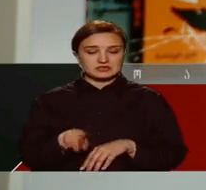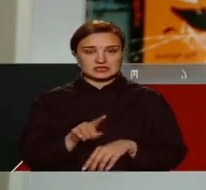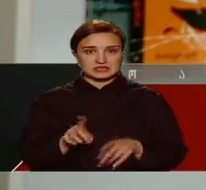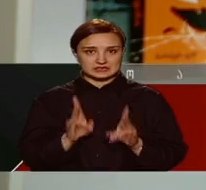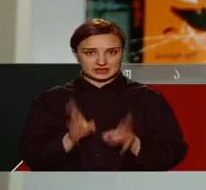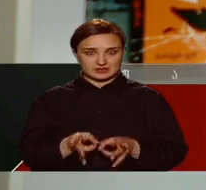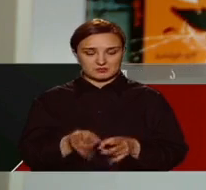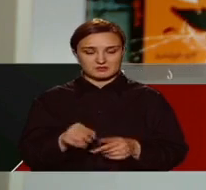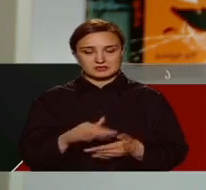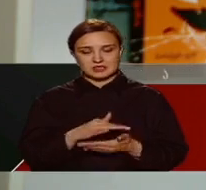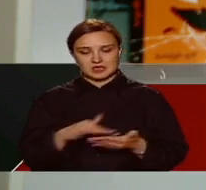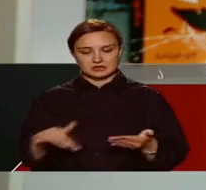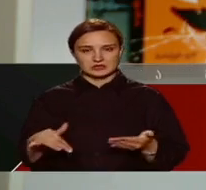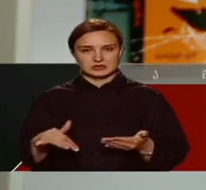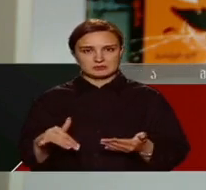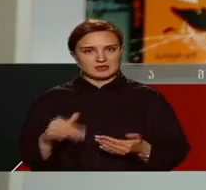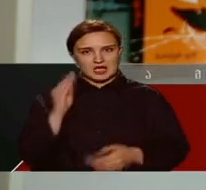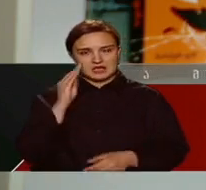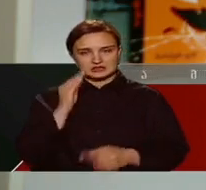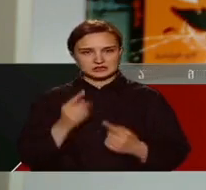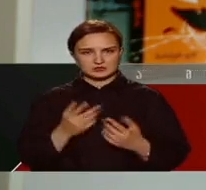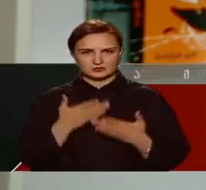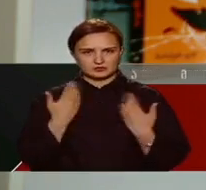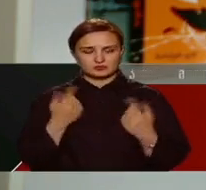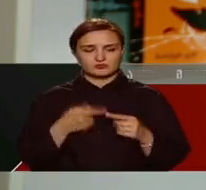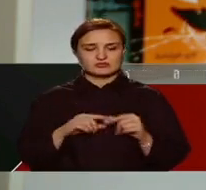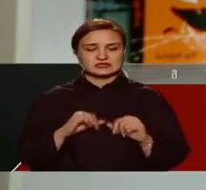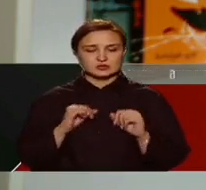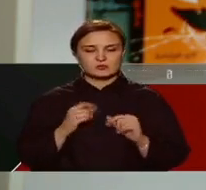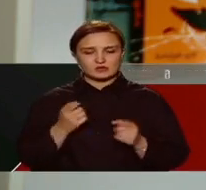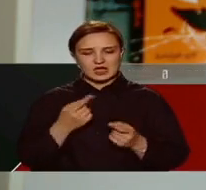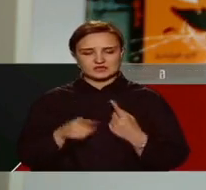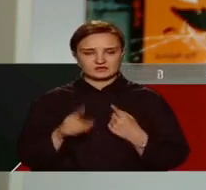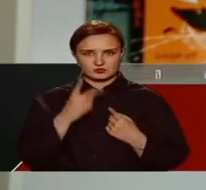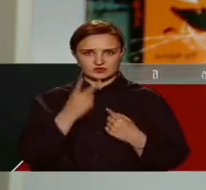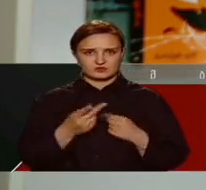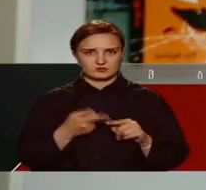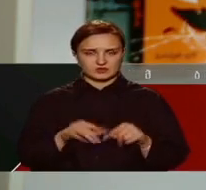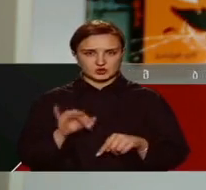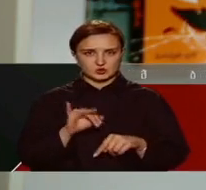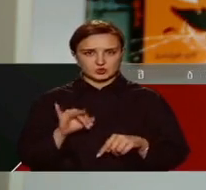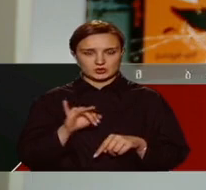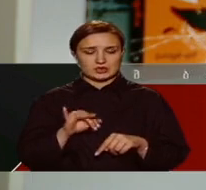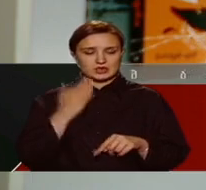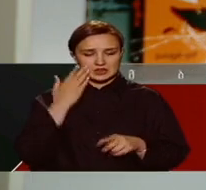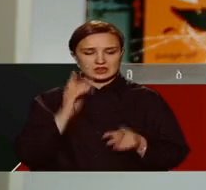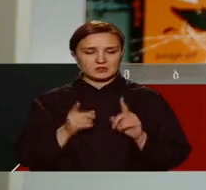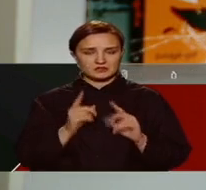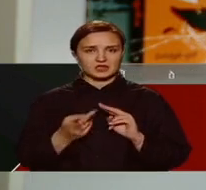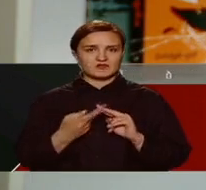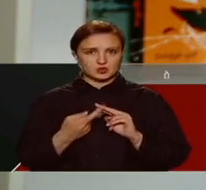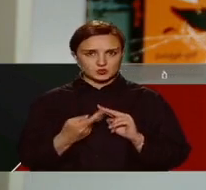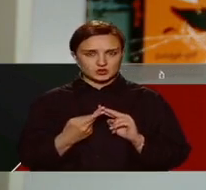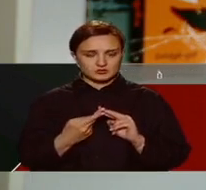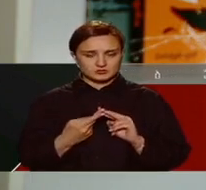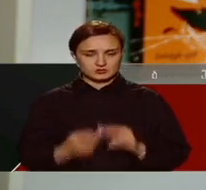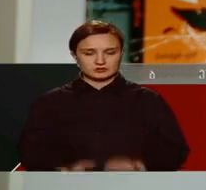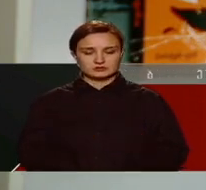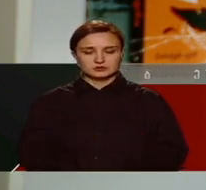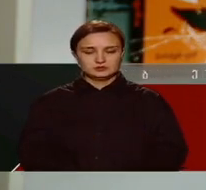ხდება, იმის გაგრძელებას დიდი აზრი არ გააჩნია. ჩვენ ვცდილობთ, რომ რაღაცა განსხვავებულად შევხედოთ ამ ისტორიას, რაც მართლა გვაწუხებს,